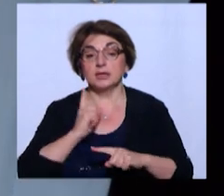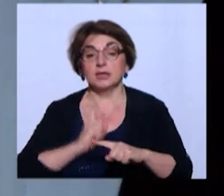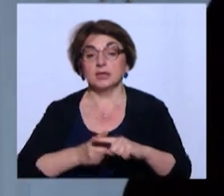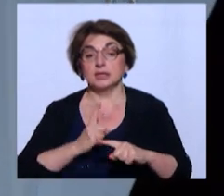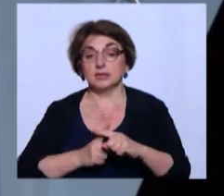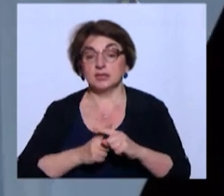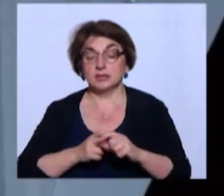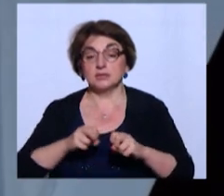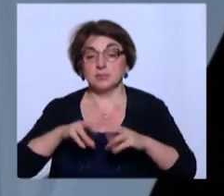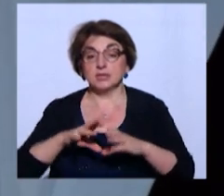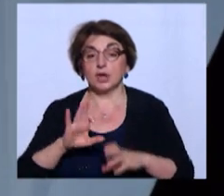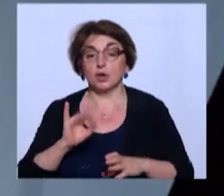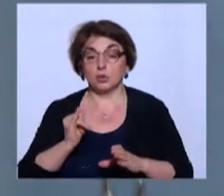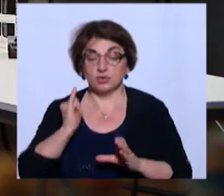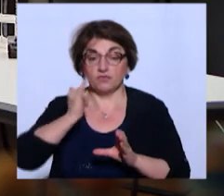ვასხამ სინჯარაში